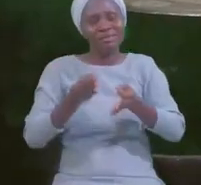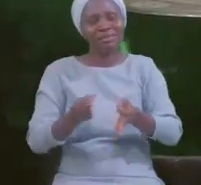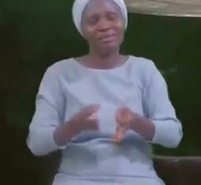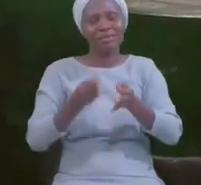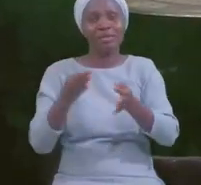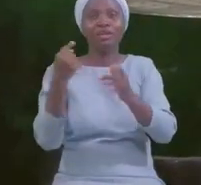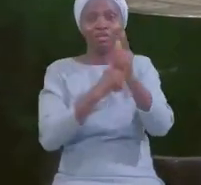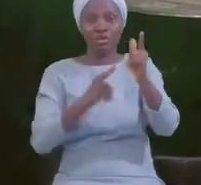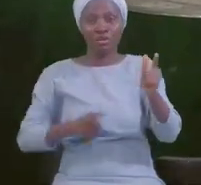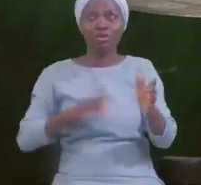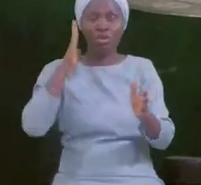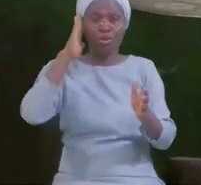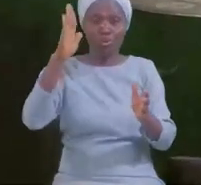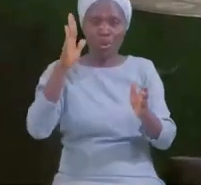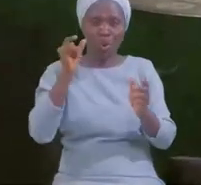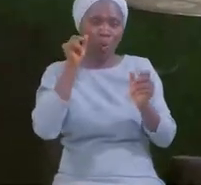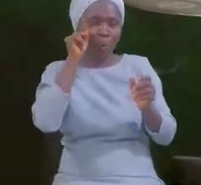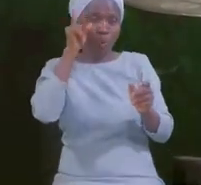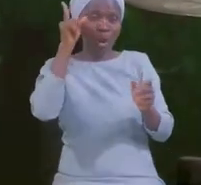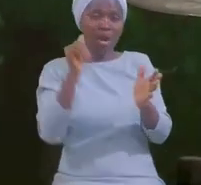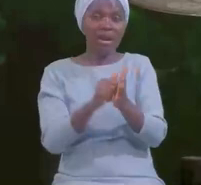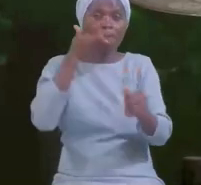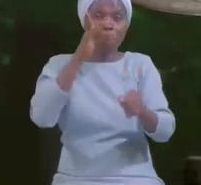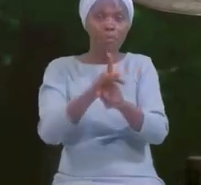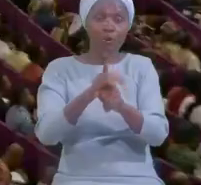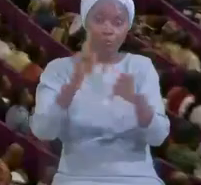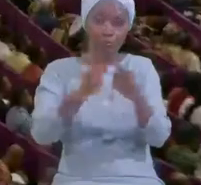cette promesse dans votre vie ce soir au nom de Jésus-Christ.